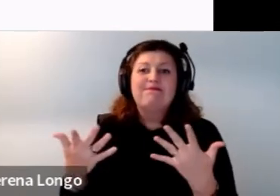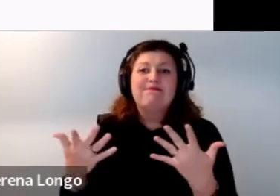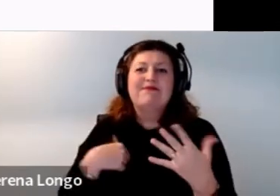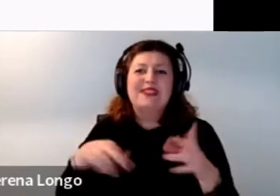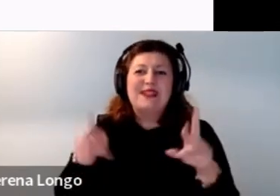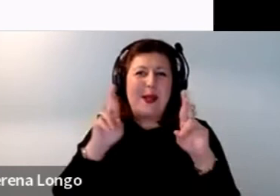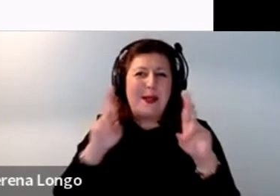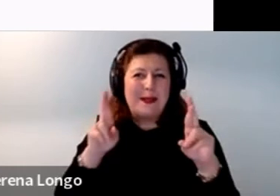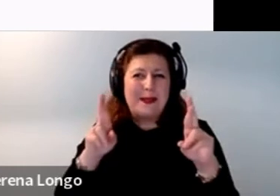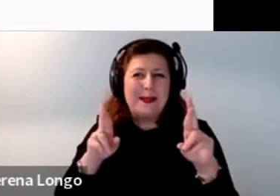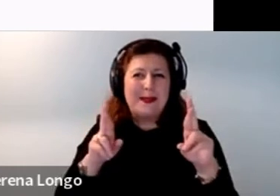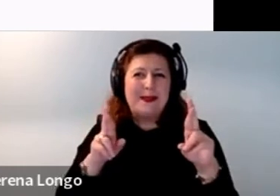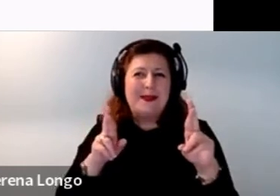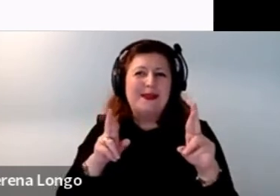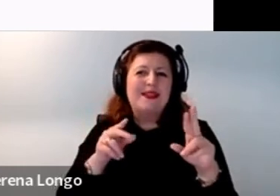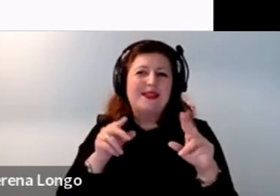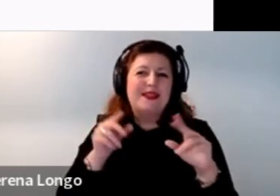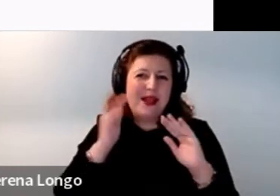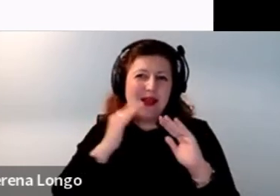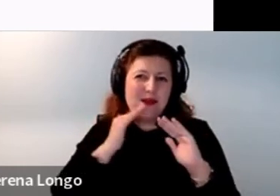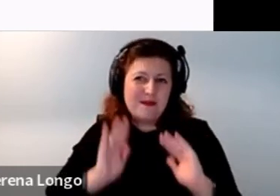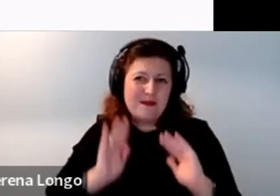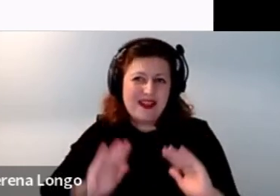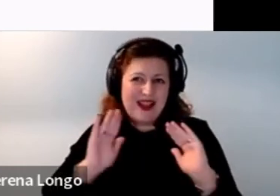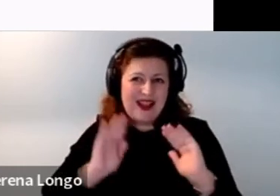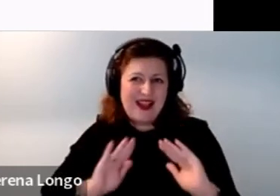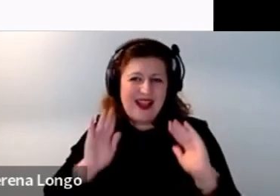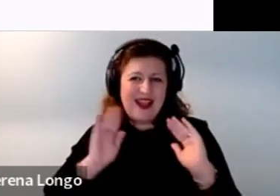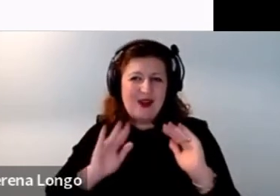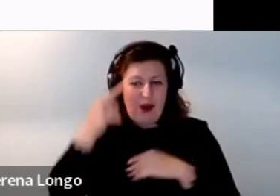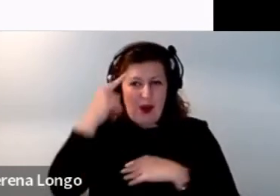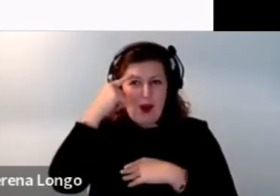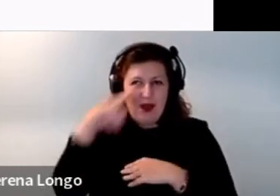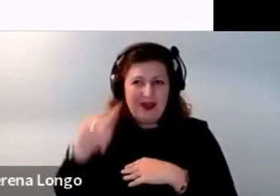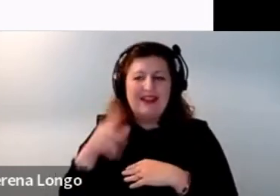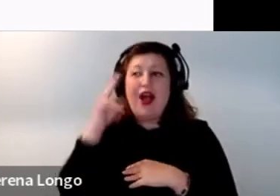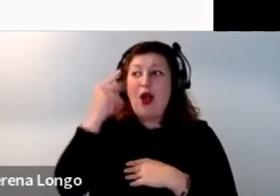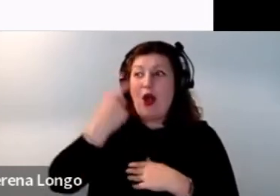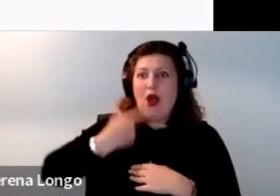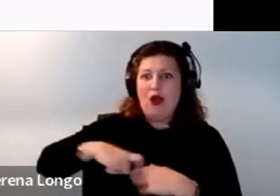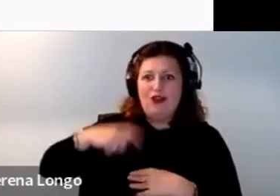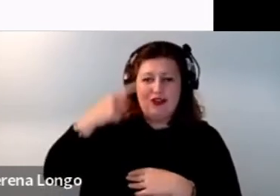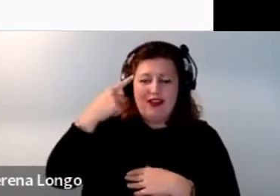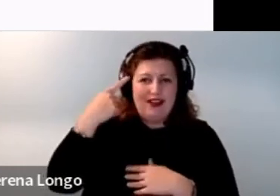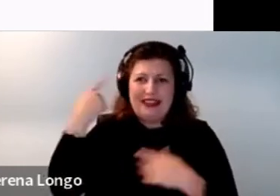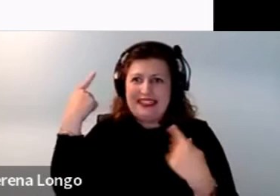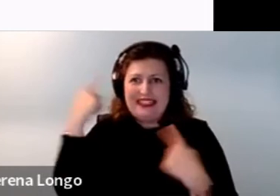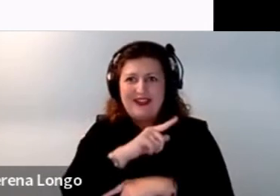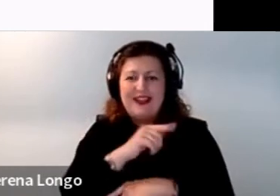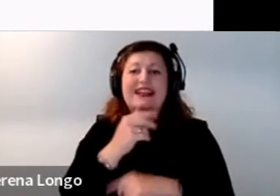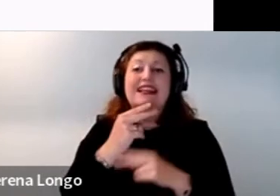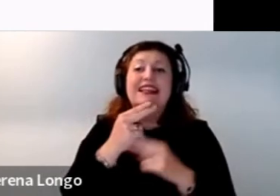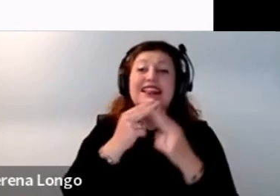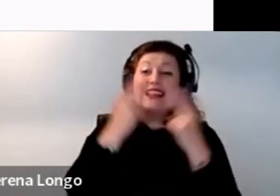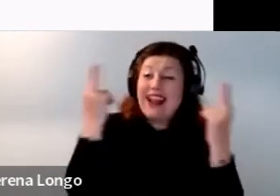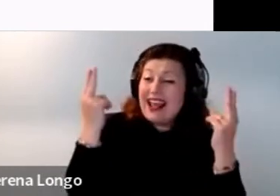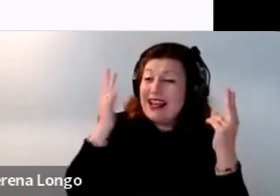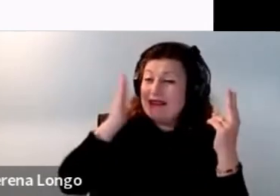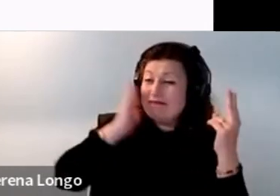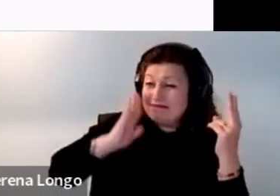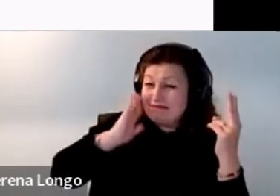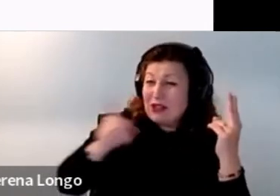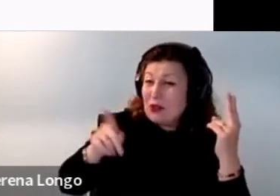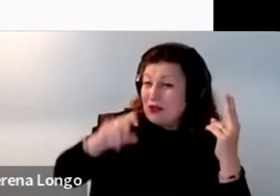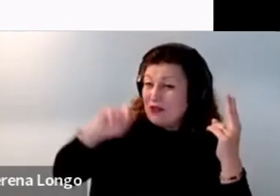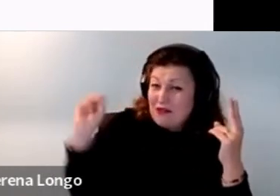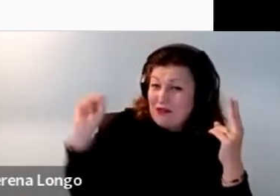di parlare piano, che per chi mi conosce sa è uno sforzo ulteriore. Serena, se per sbaglio mi vedi